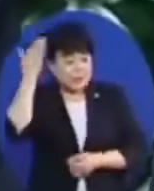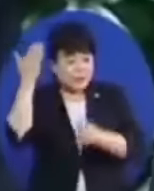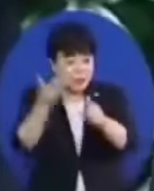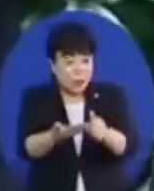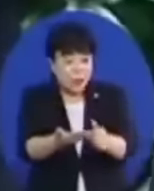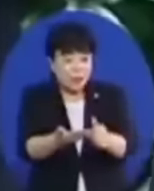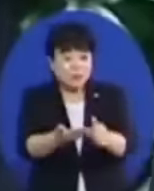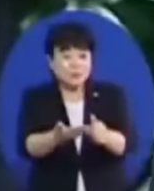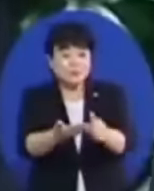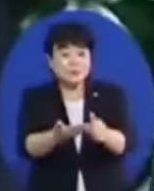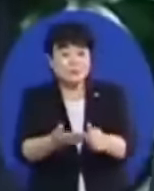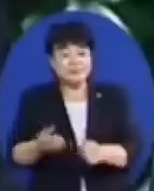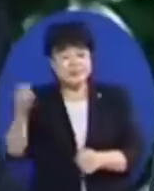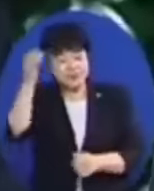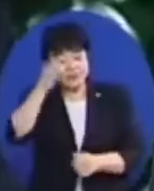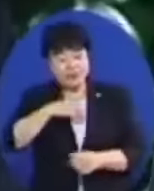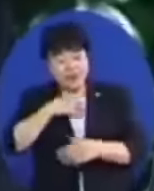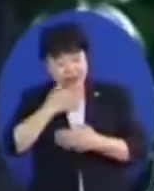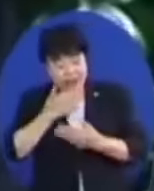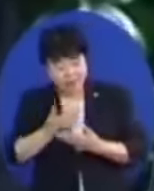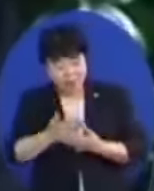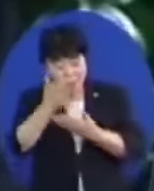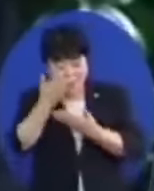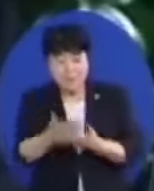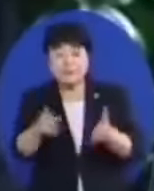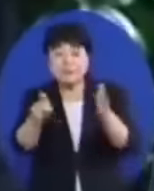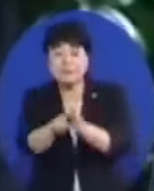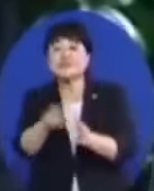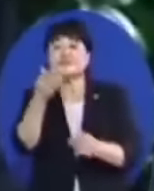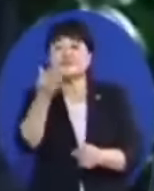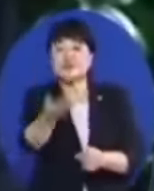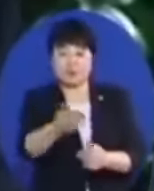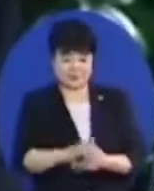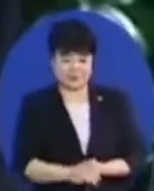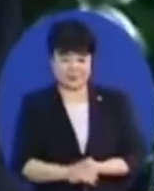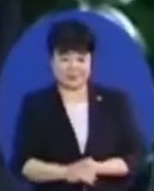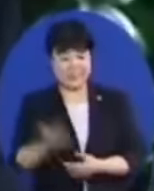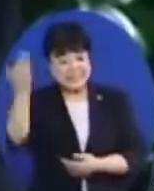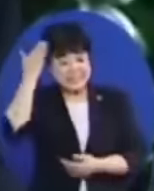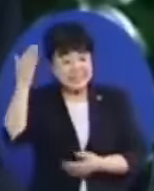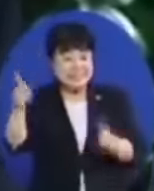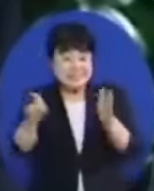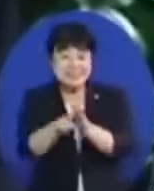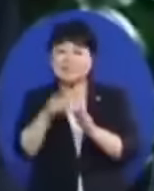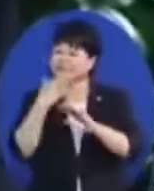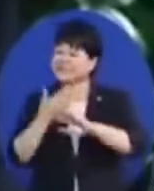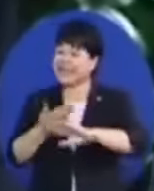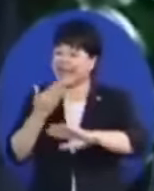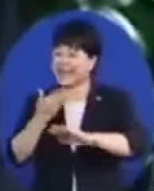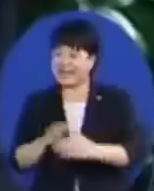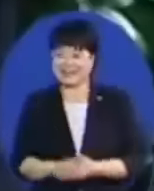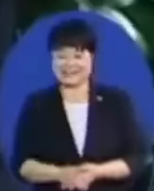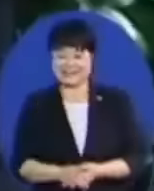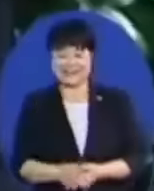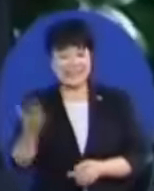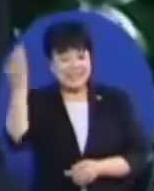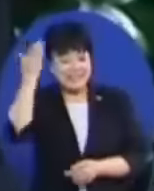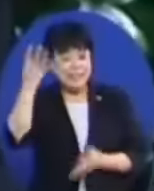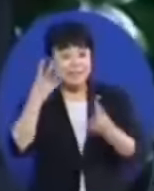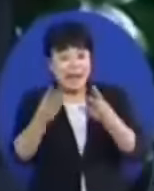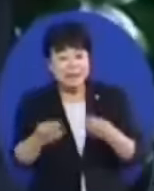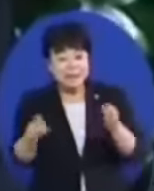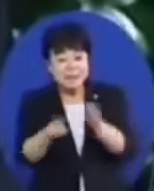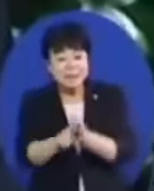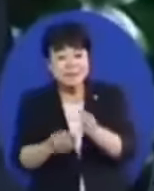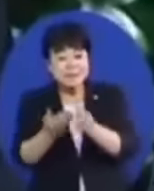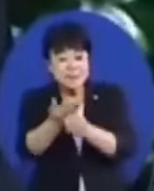주지만은 성령으로 감동으로 준 말씀은 믿음을 주는 것입니다. 지식과 믿음은 다른 것입니다. 물론 지식이 많아야